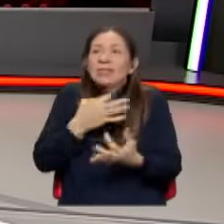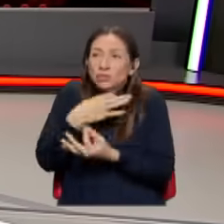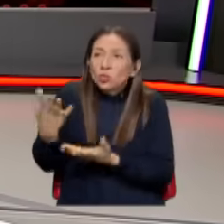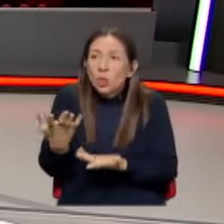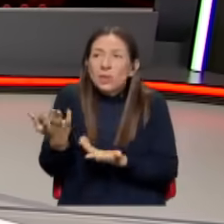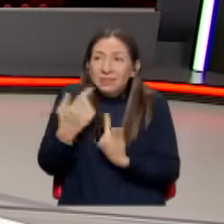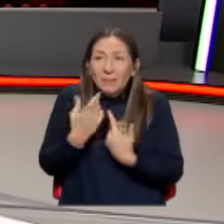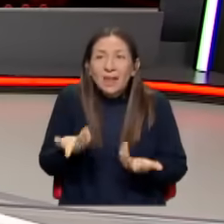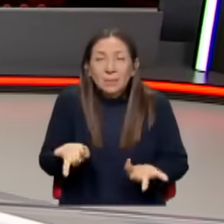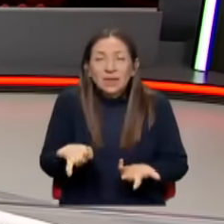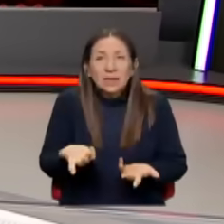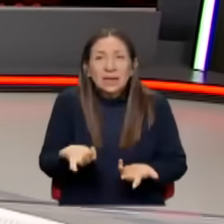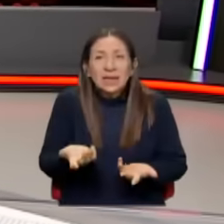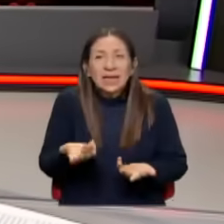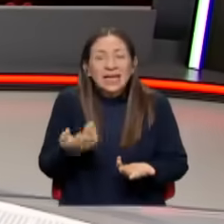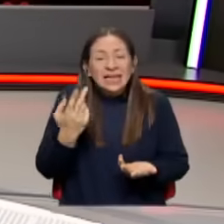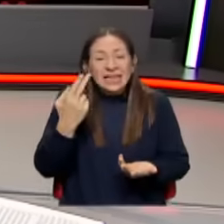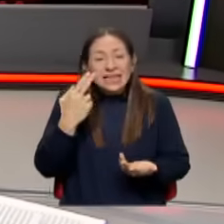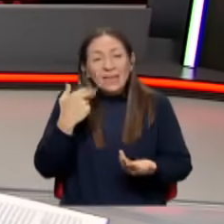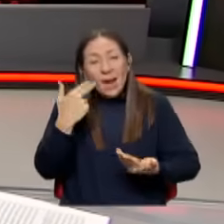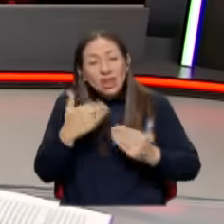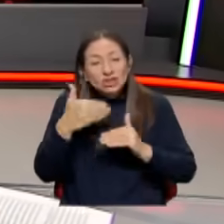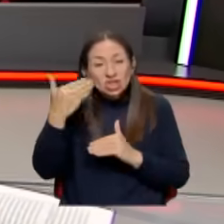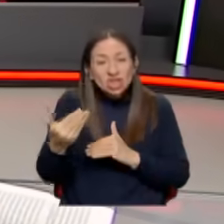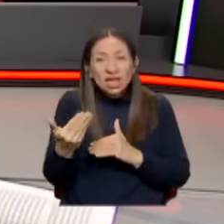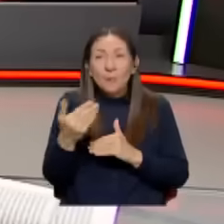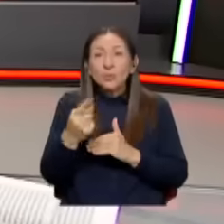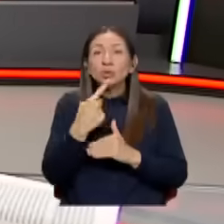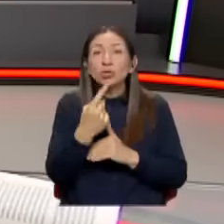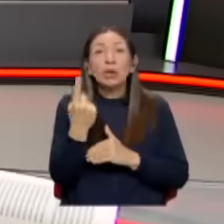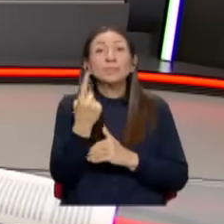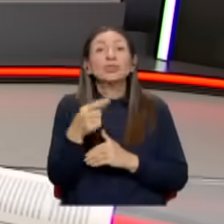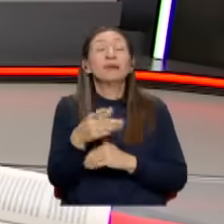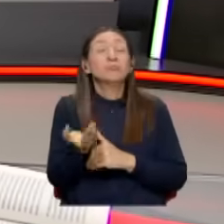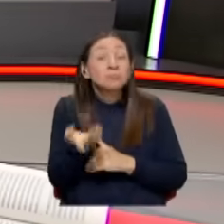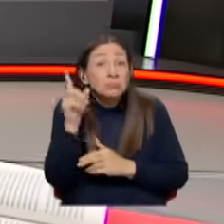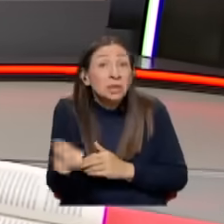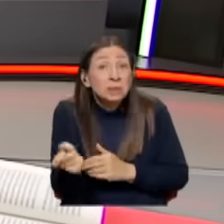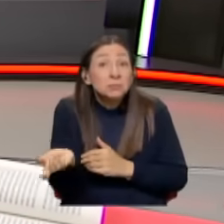Devletleri. Yani nezaket dışında bu söylenebilecek bir şey midir?